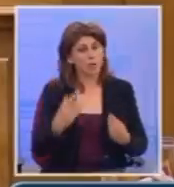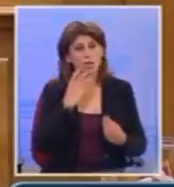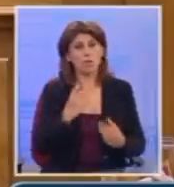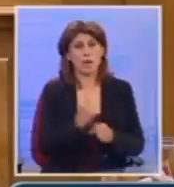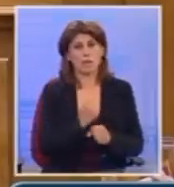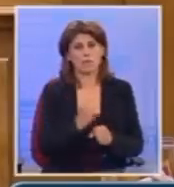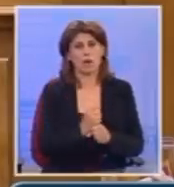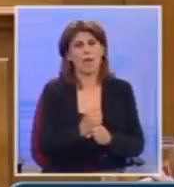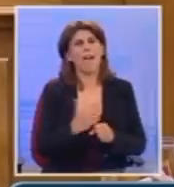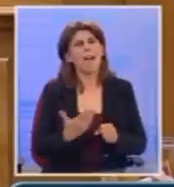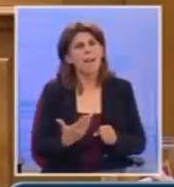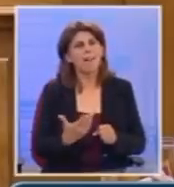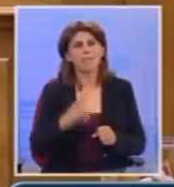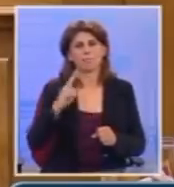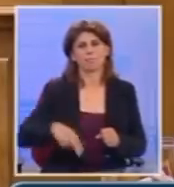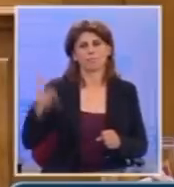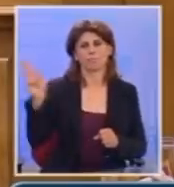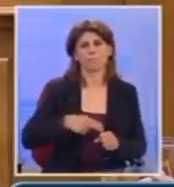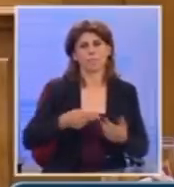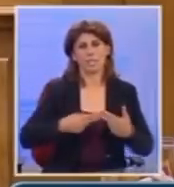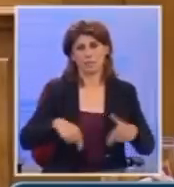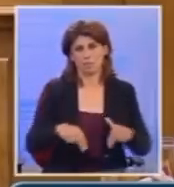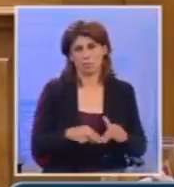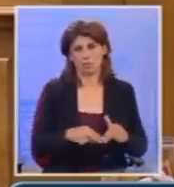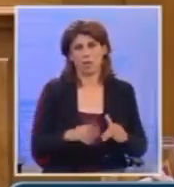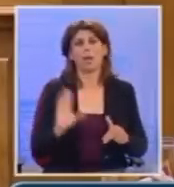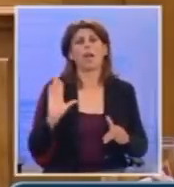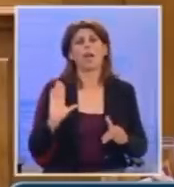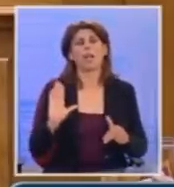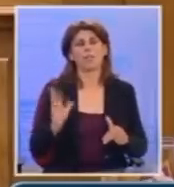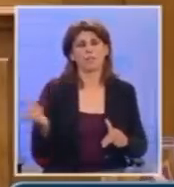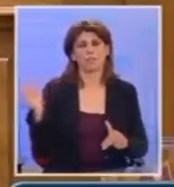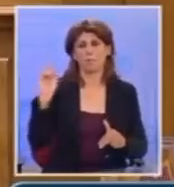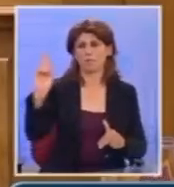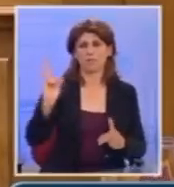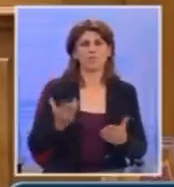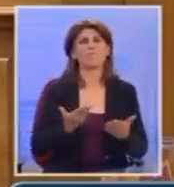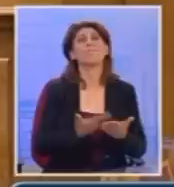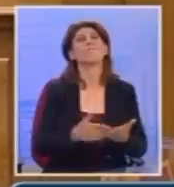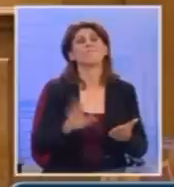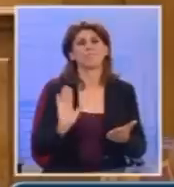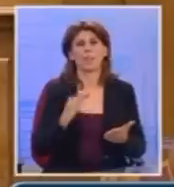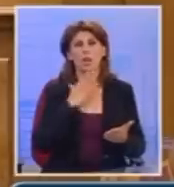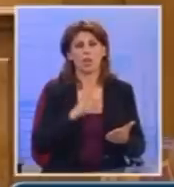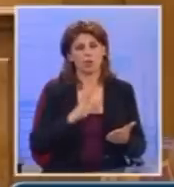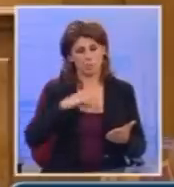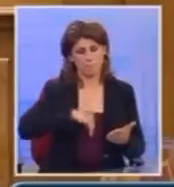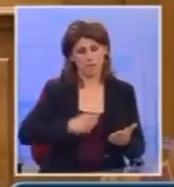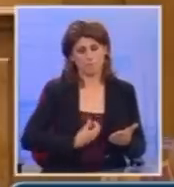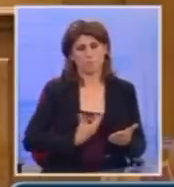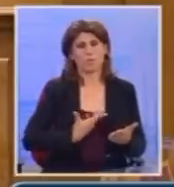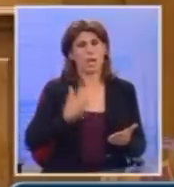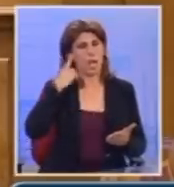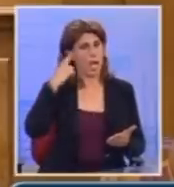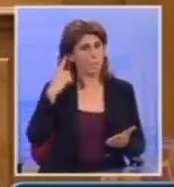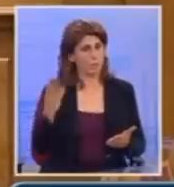οποίοι απερίφθησαν από τα συμβούλια και δεν έθεσαν υποψηφιότητα επειδή οι πεπιθήσεις τους και η